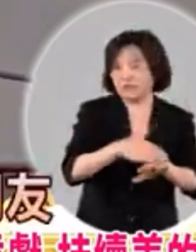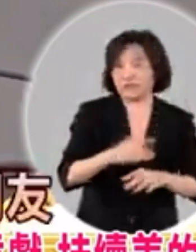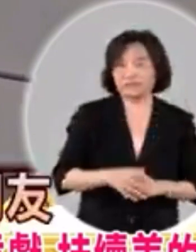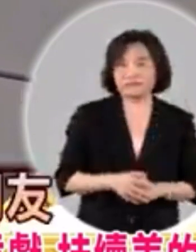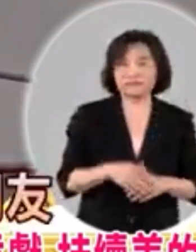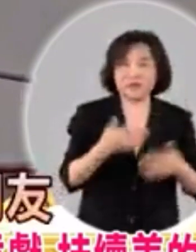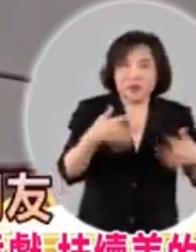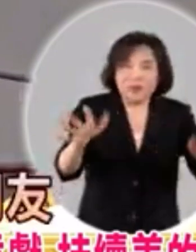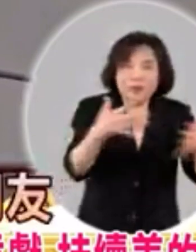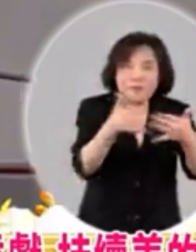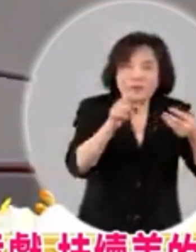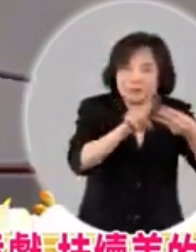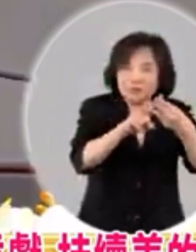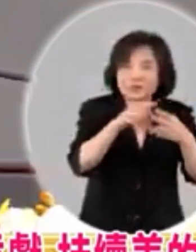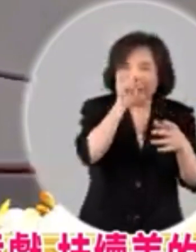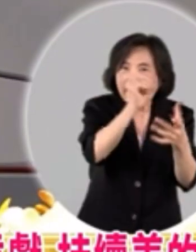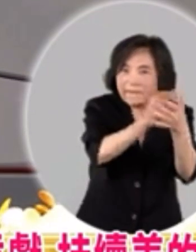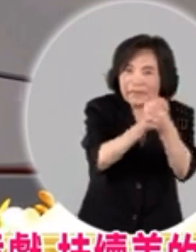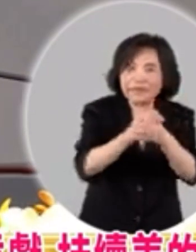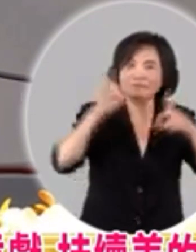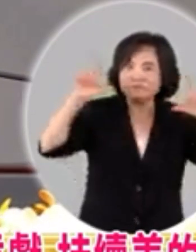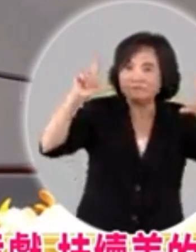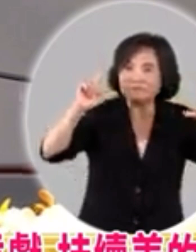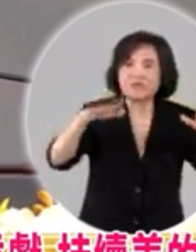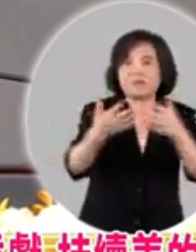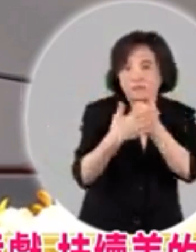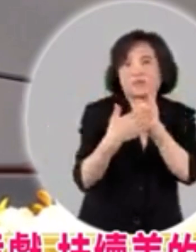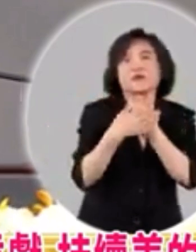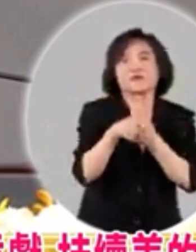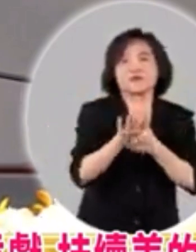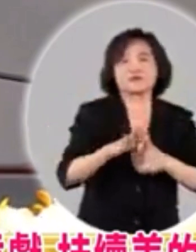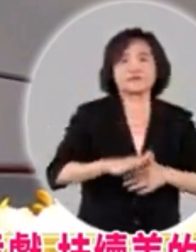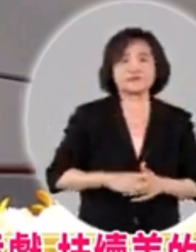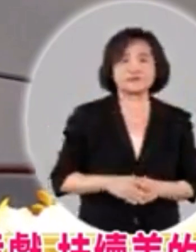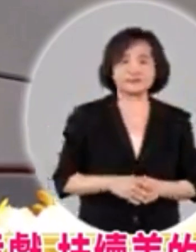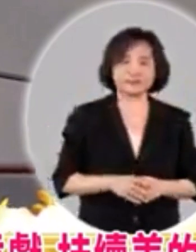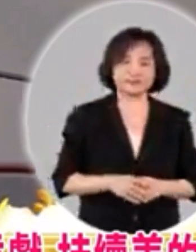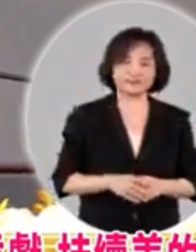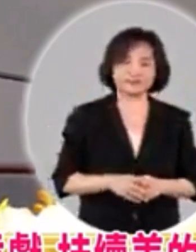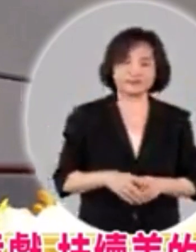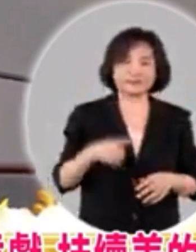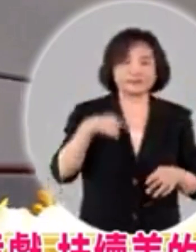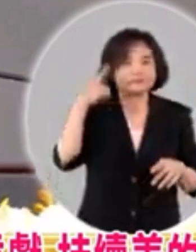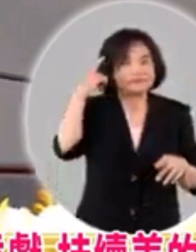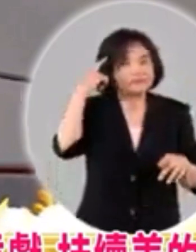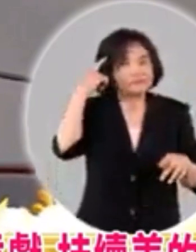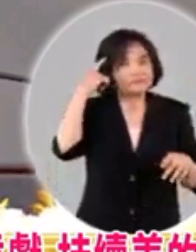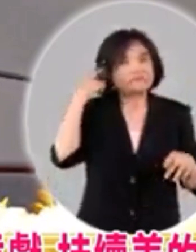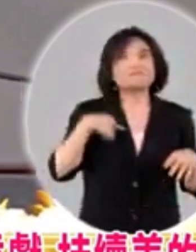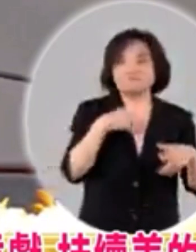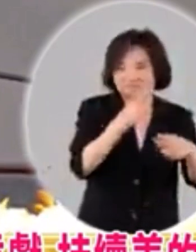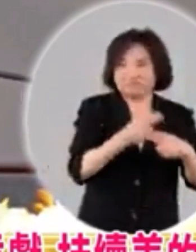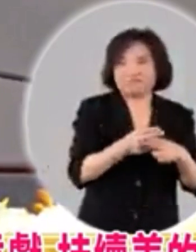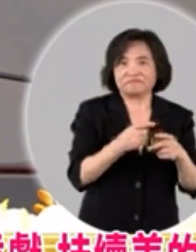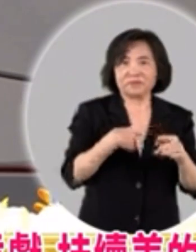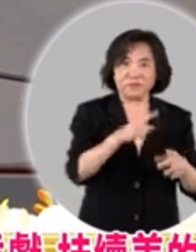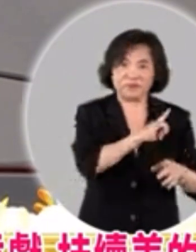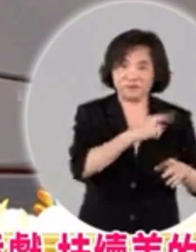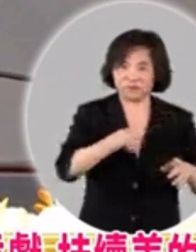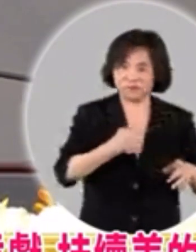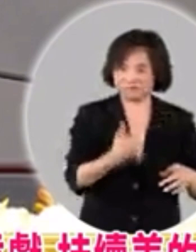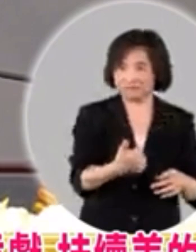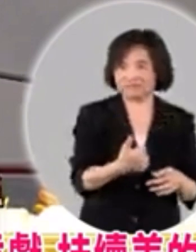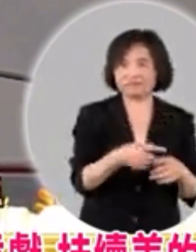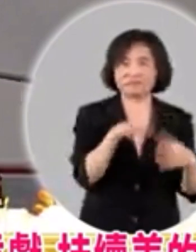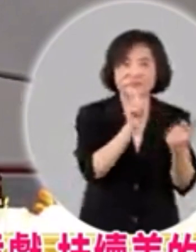友愿意站出来挺台湾。我们相信自己有能力和